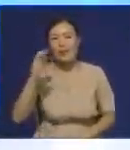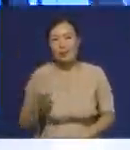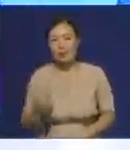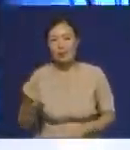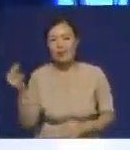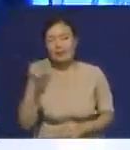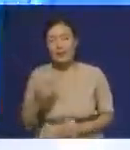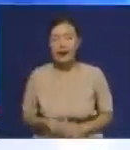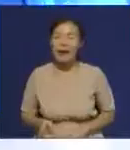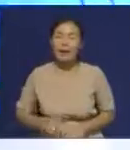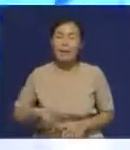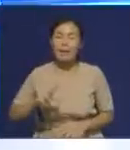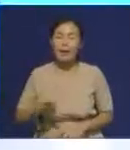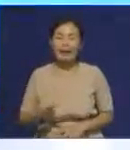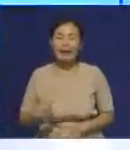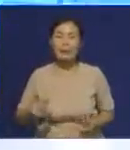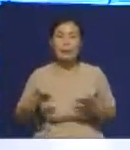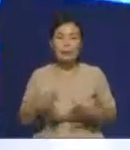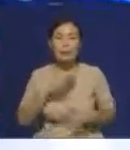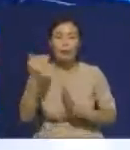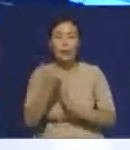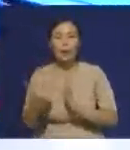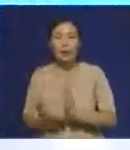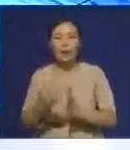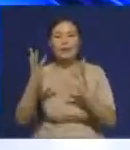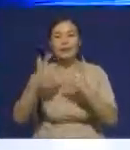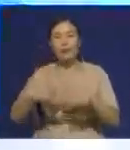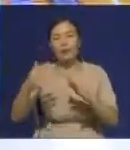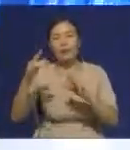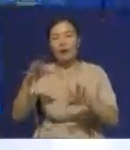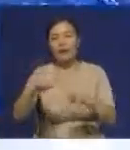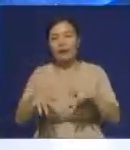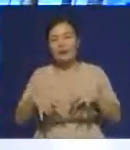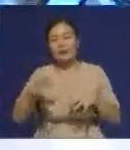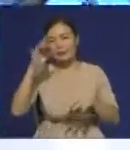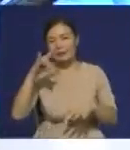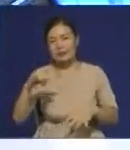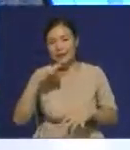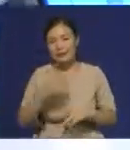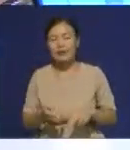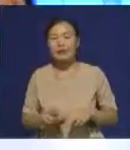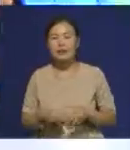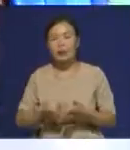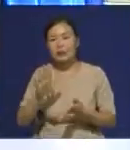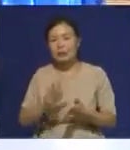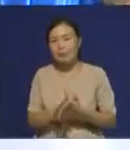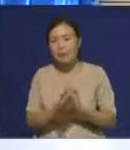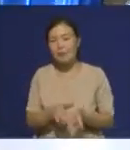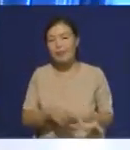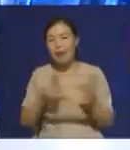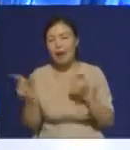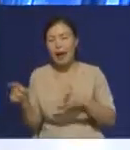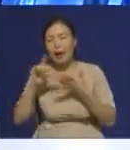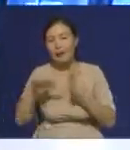скамьи. Мангистау не исключение. В рамках программы «Цифровой Казахстан» в области уже функционирует ряд специализированных